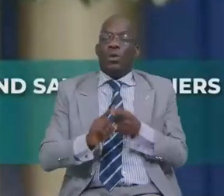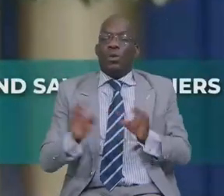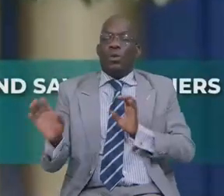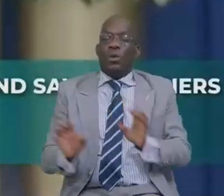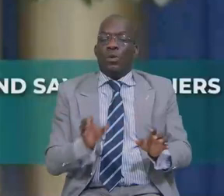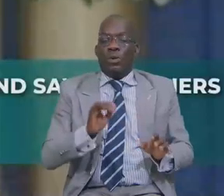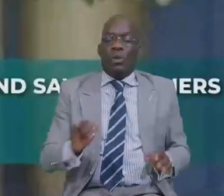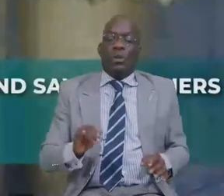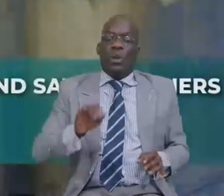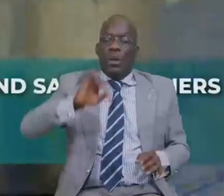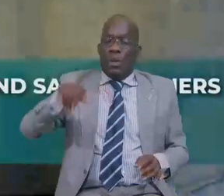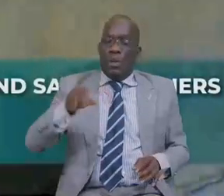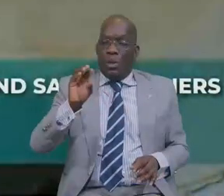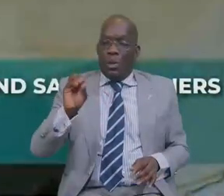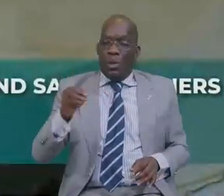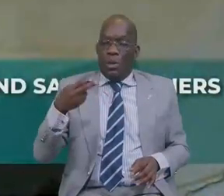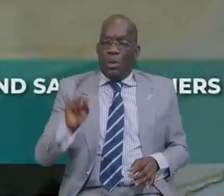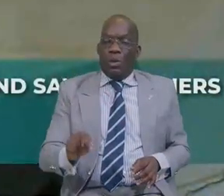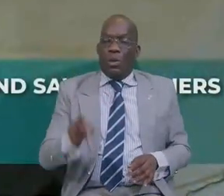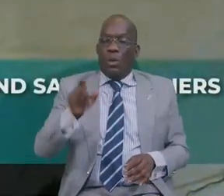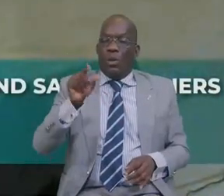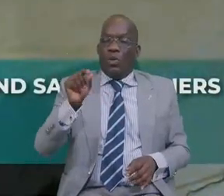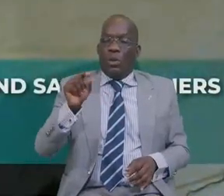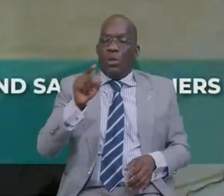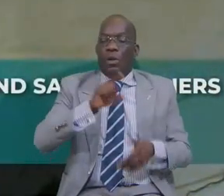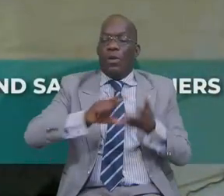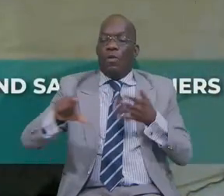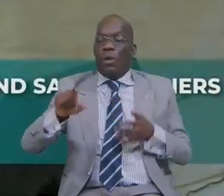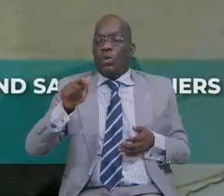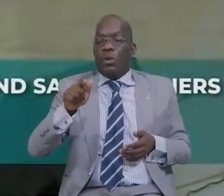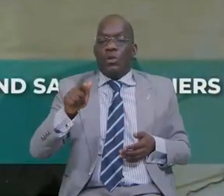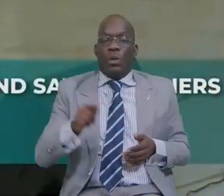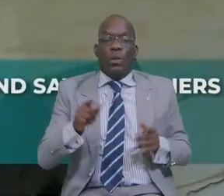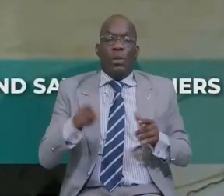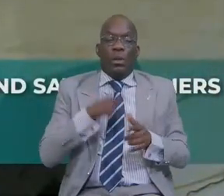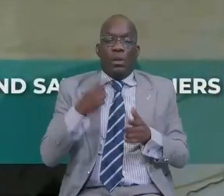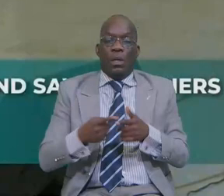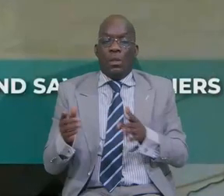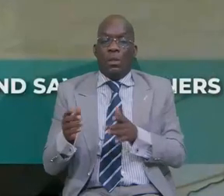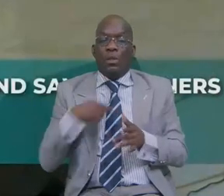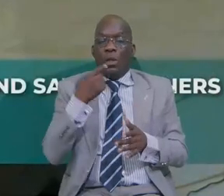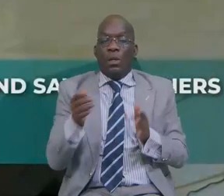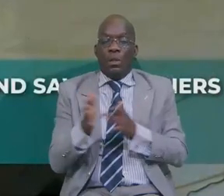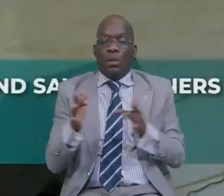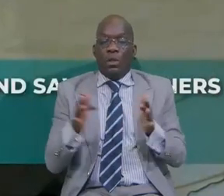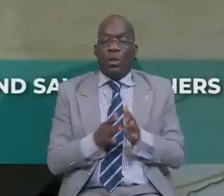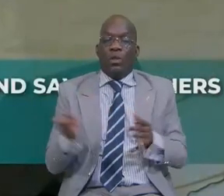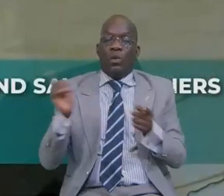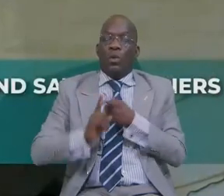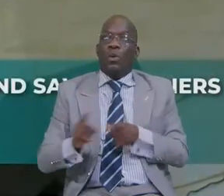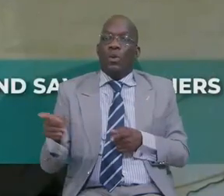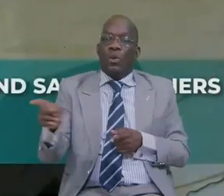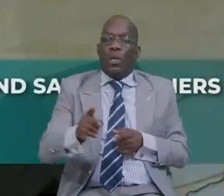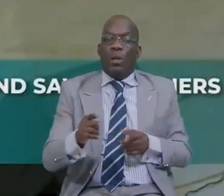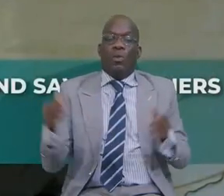20, 21. En Jean 20, 21, Jean 20, 21, Jésus